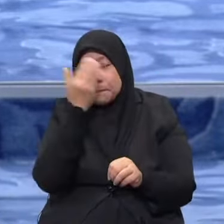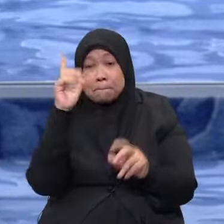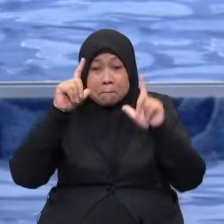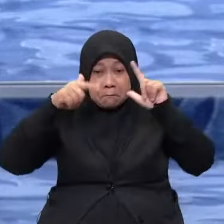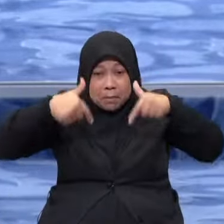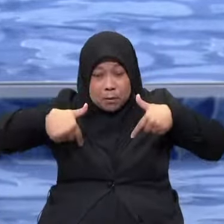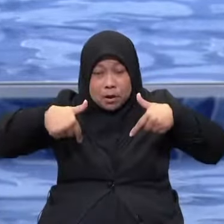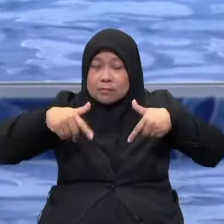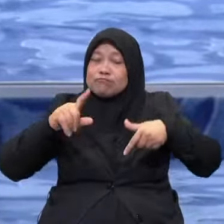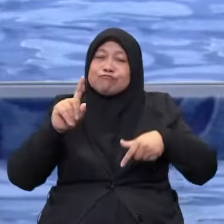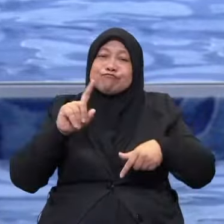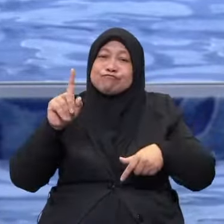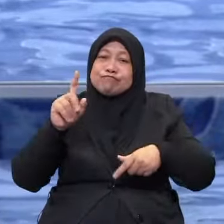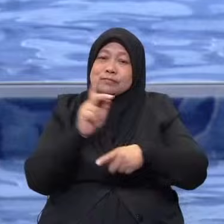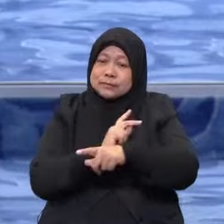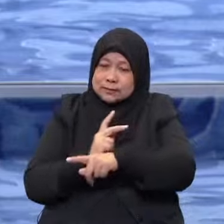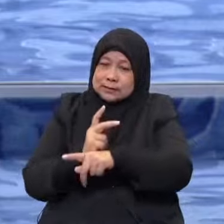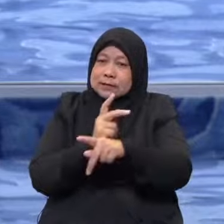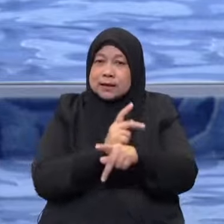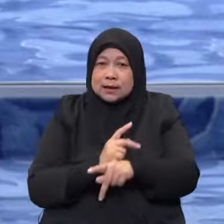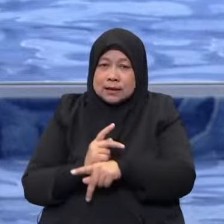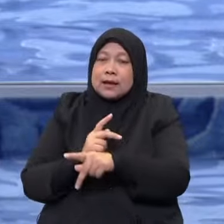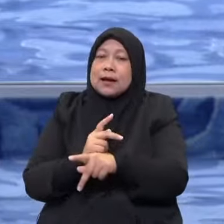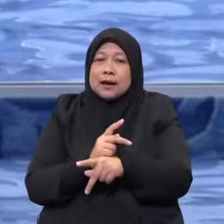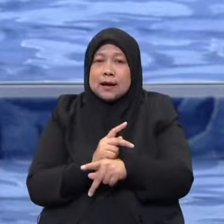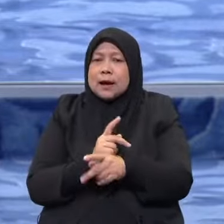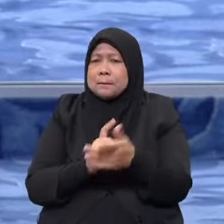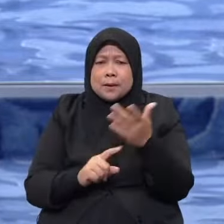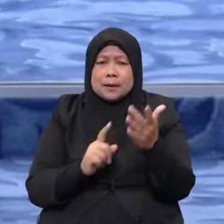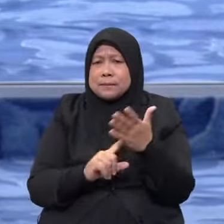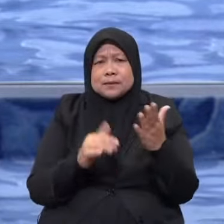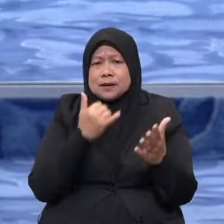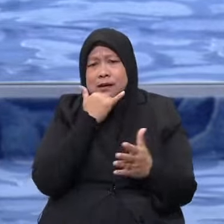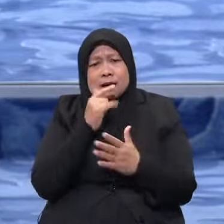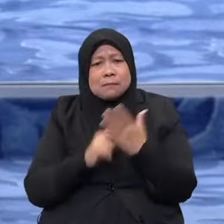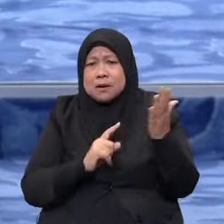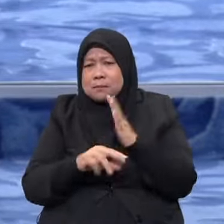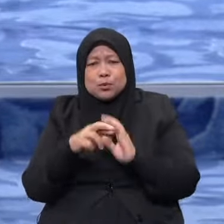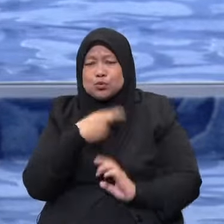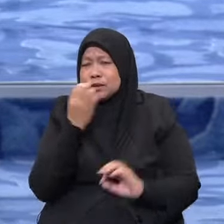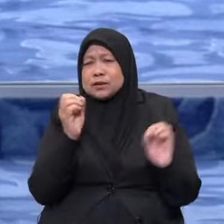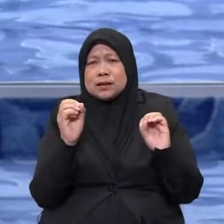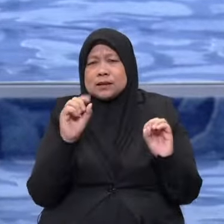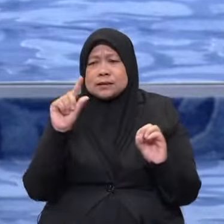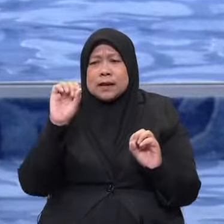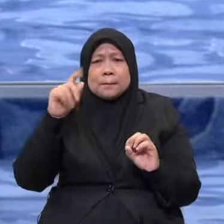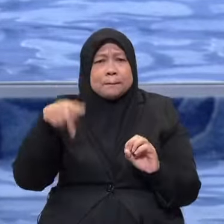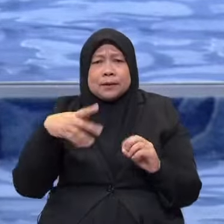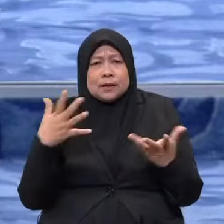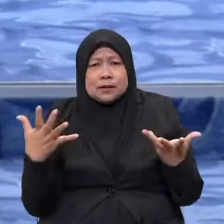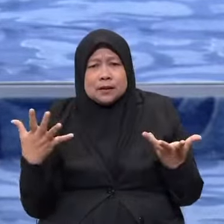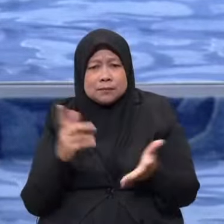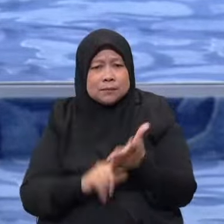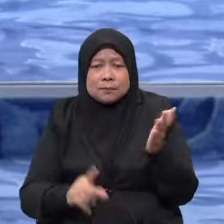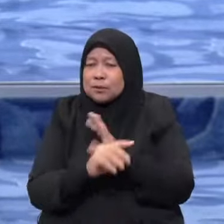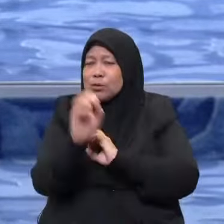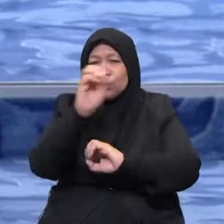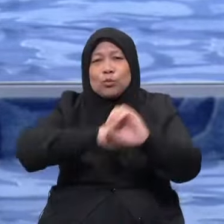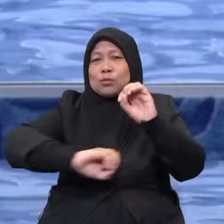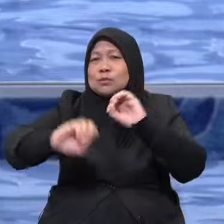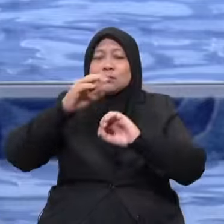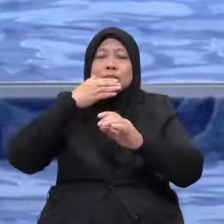maruah negara. Tapi soal prinsip kita tak korbankan apa-apa. Apa yang kita korbankan kerjasama dengan GIP? Apa yang dikorbankan